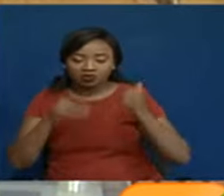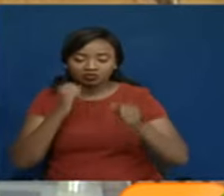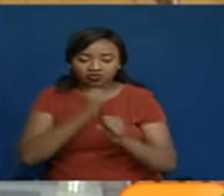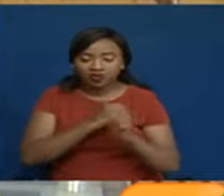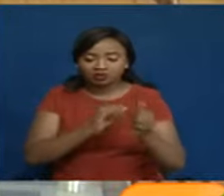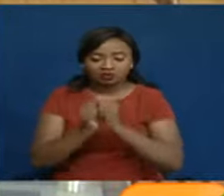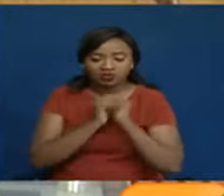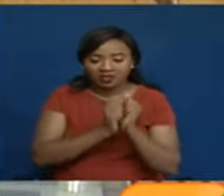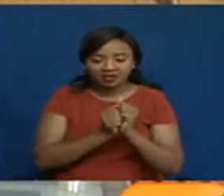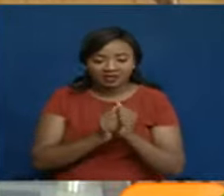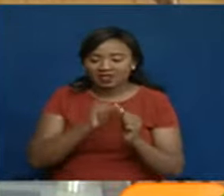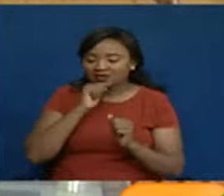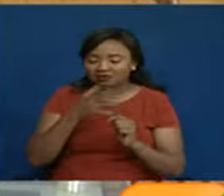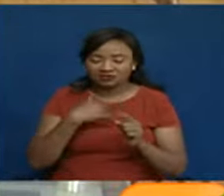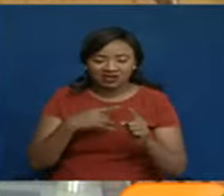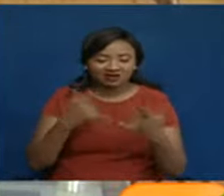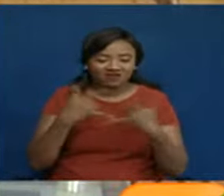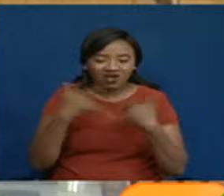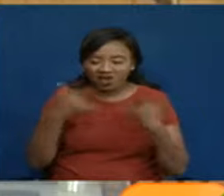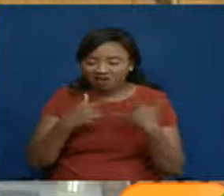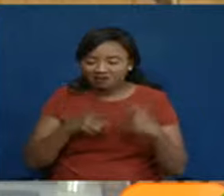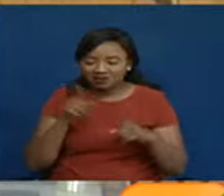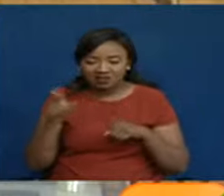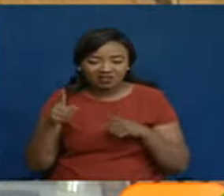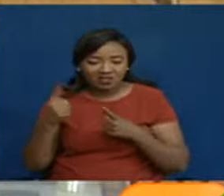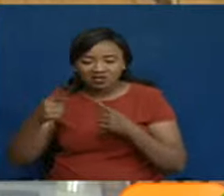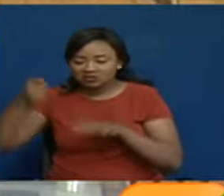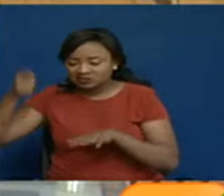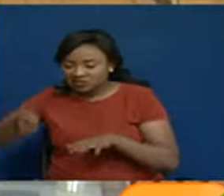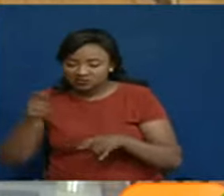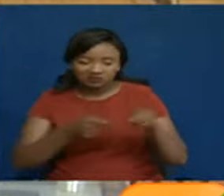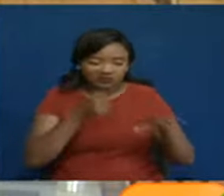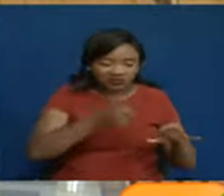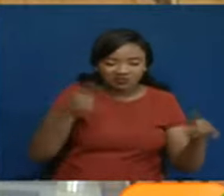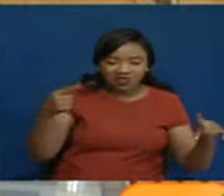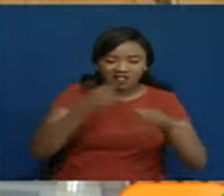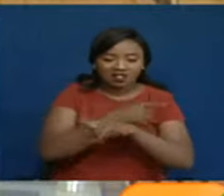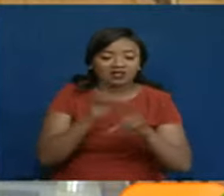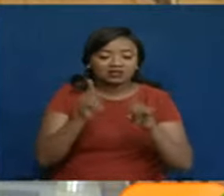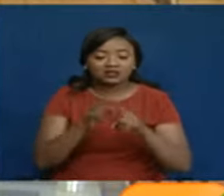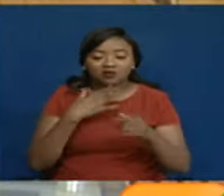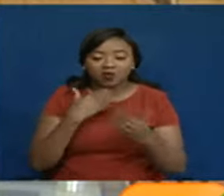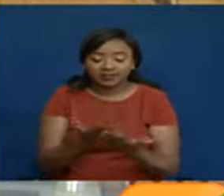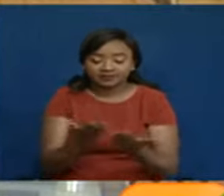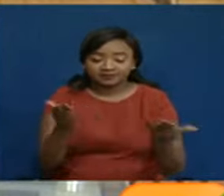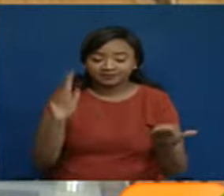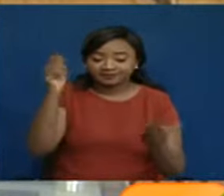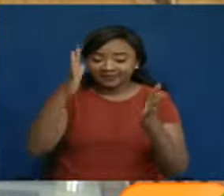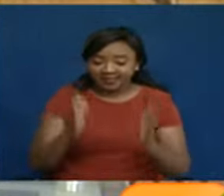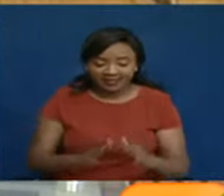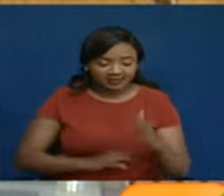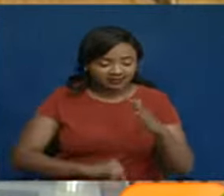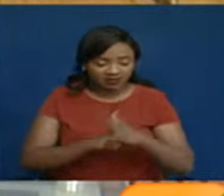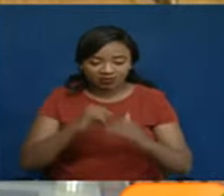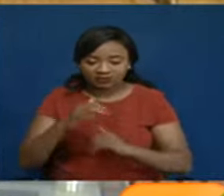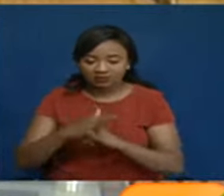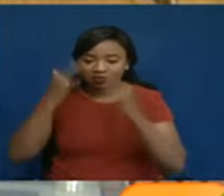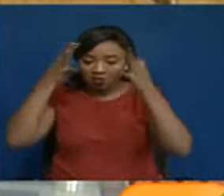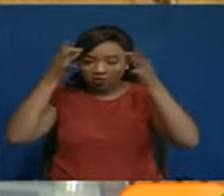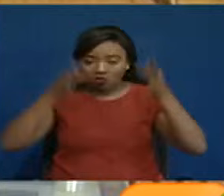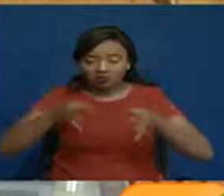maamuzi yanayotolewa. Jaji mkuu huyo wa zamani pia aliwataka wa Kenya kuunga mkono idara ya mahakama, kwani nguvu na uhuru wake ni muhimu